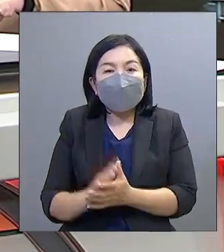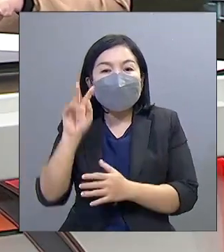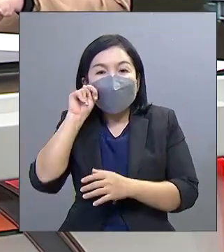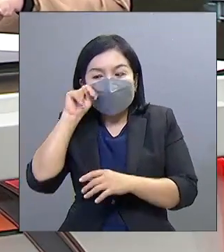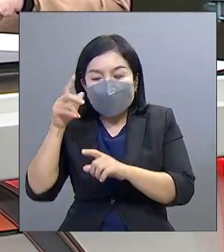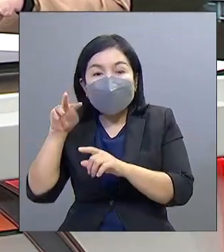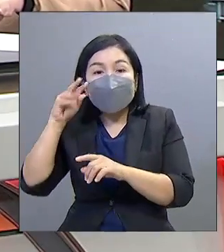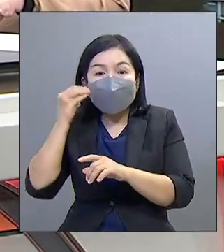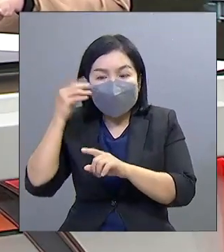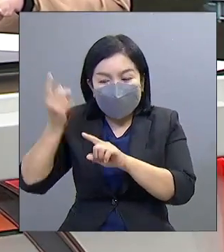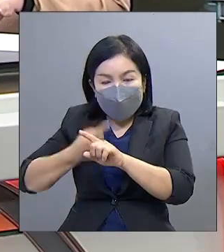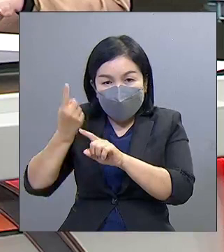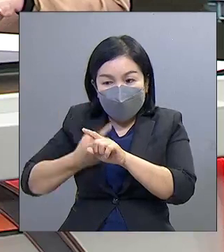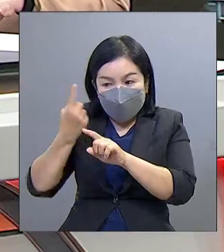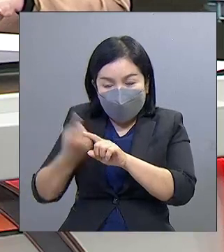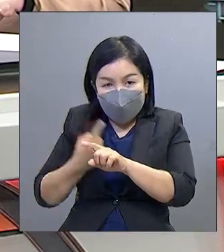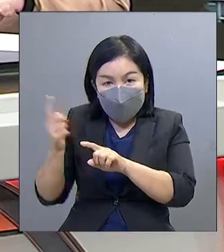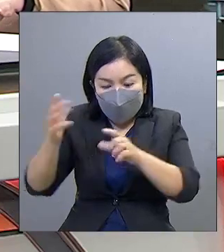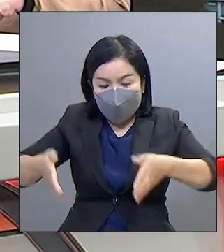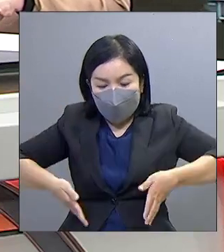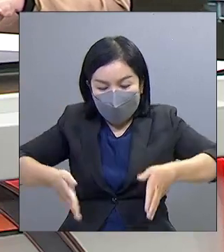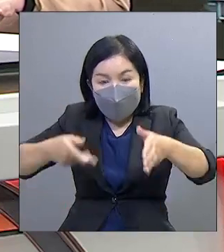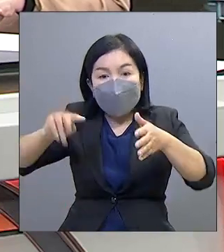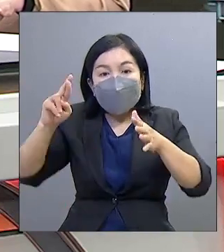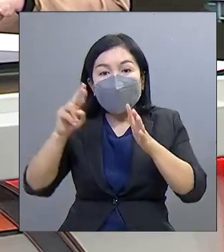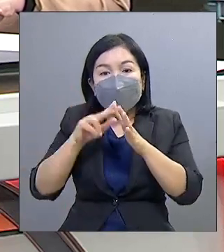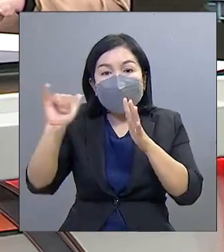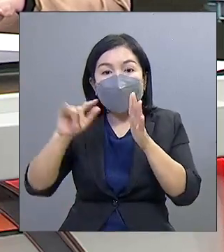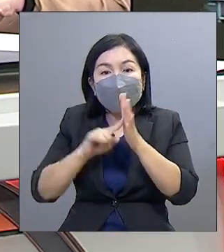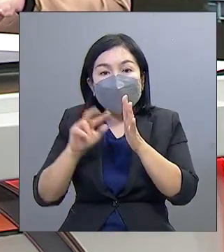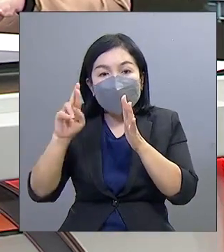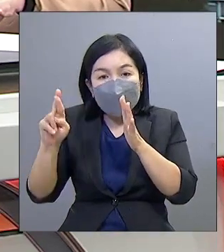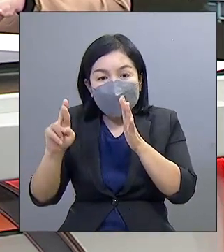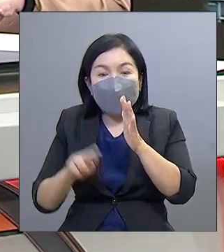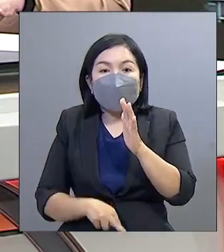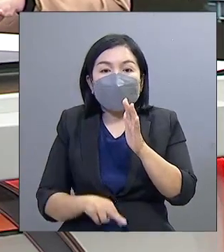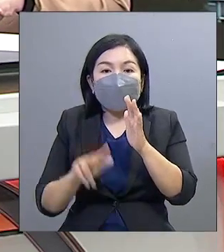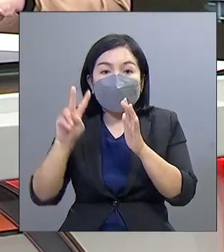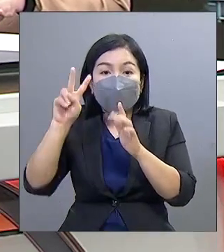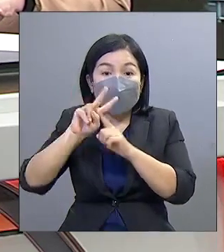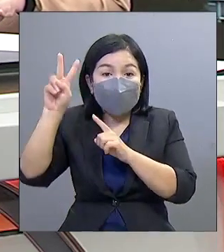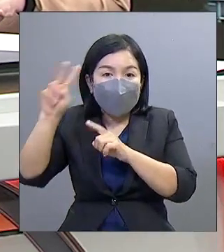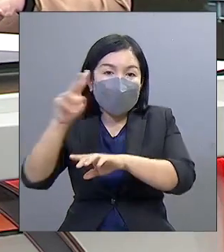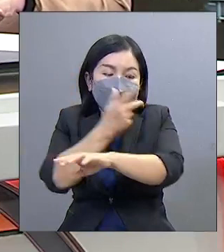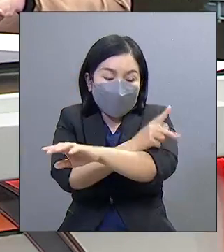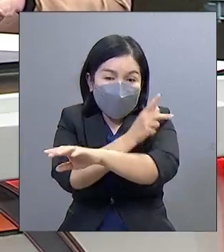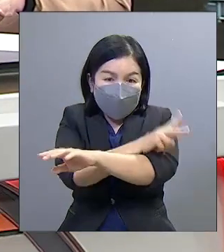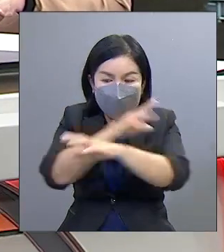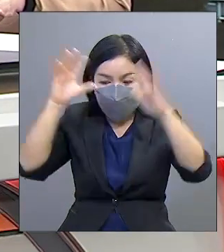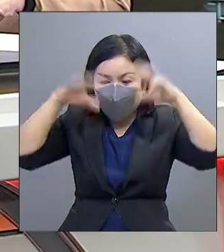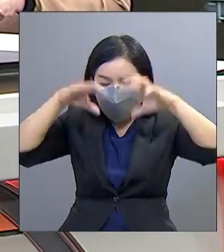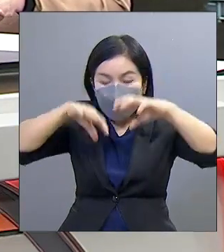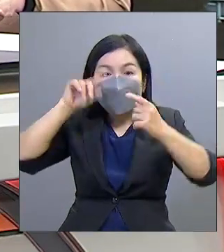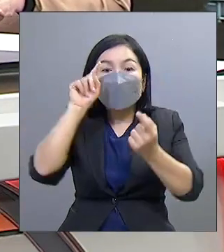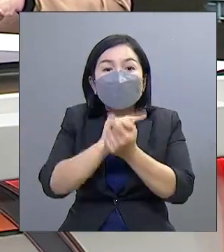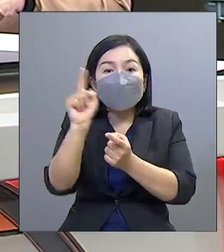ชั้นในซอยประยูน2อำเภอเมืองภูเก็ตที่พังถล่มลงมาหลังจากที่มีฝนตกลงมานะคะพบการก่อสร้